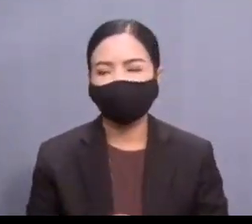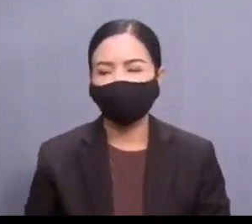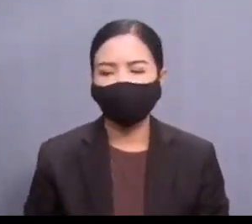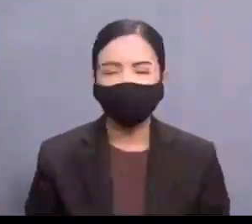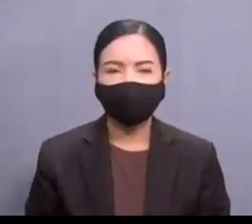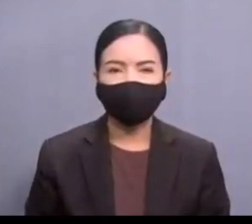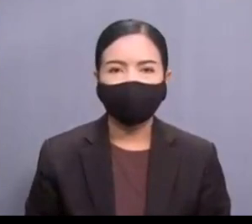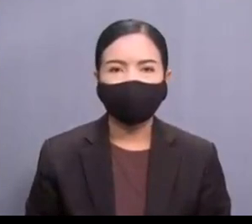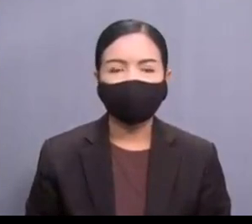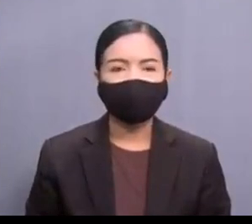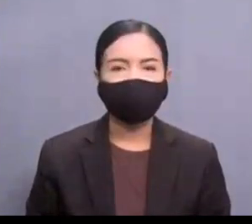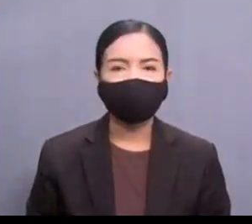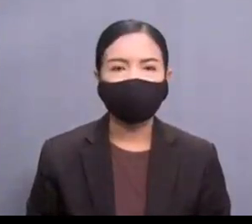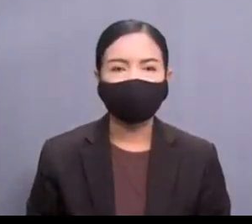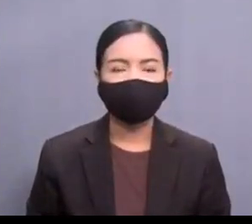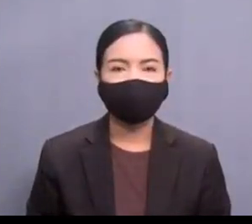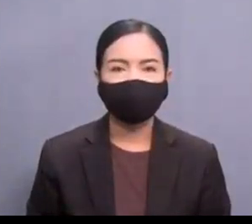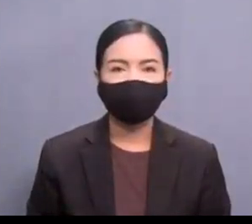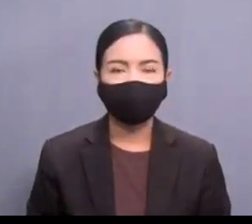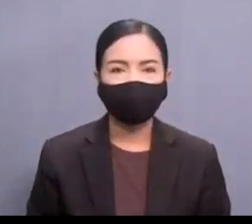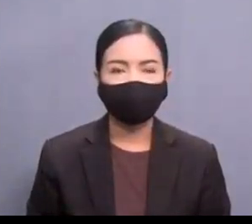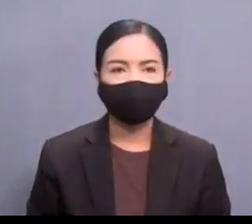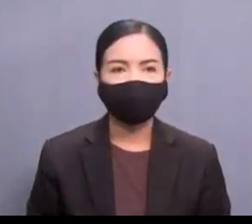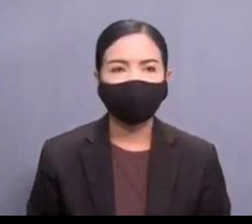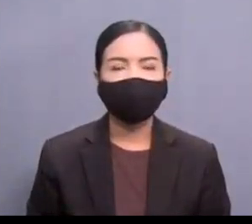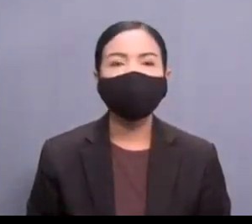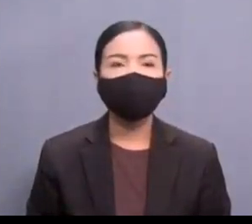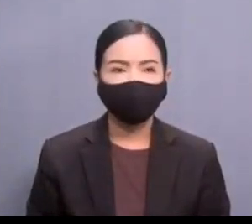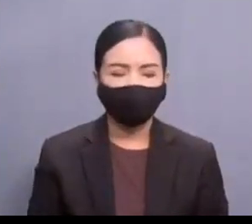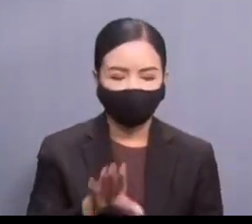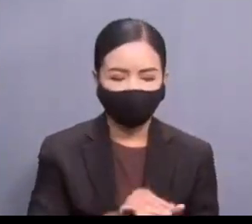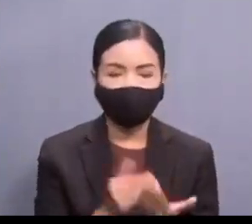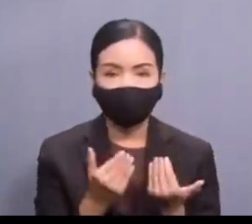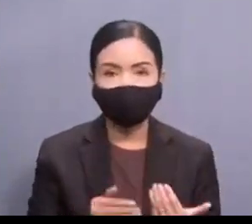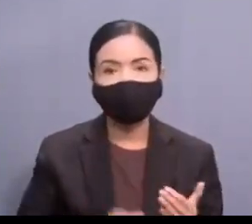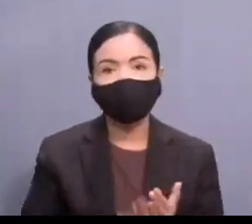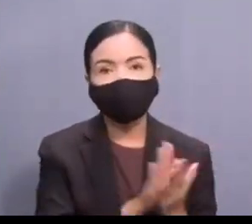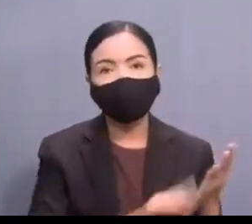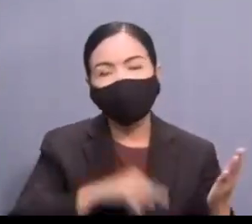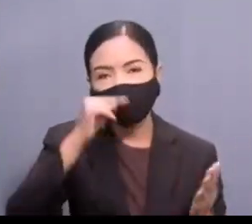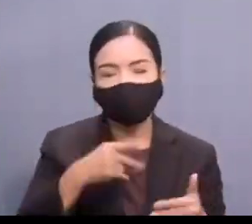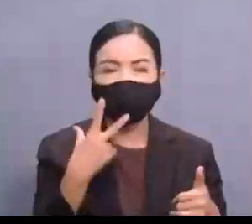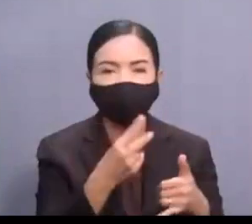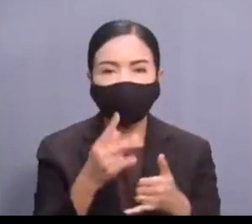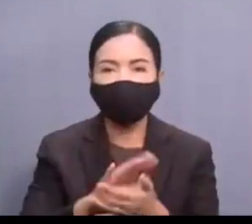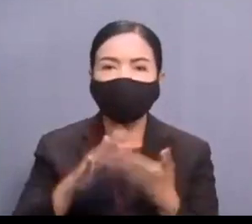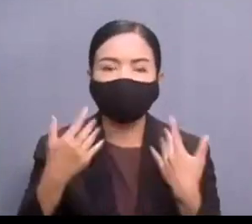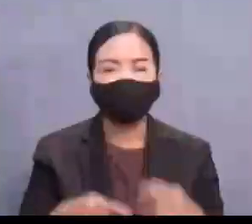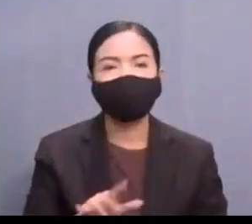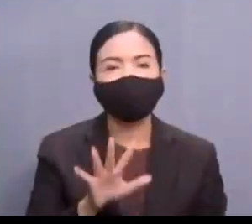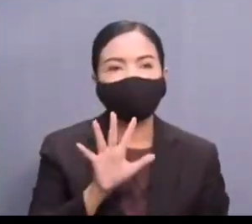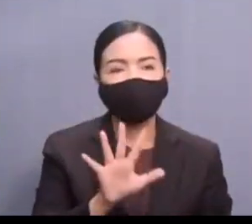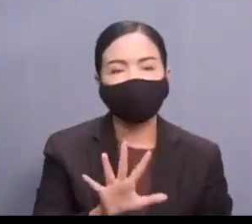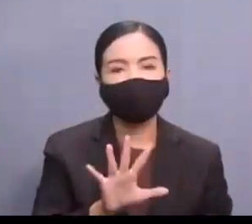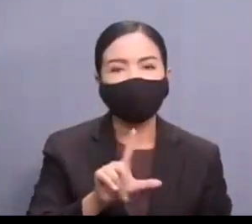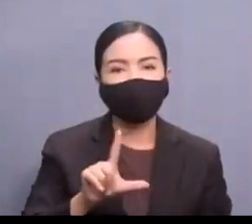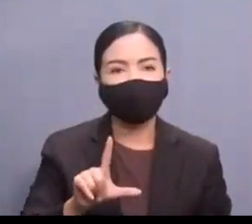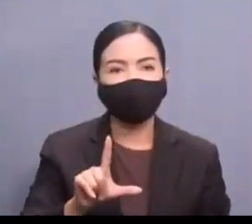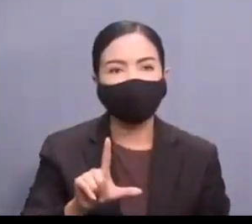คะสุดนะครับข้อมูลอย่างที่ถามคุณหมอข้อมูลล่าสุดเนี่ยทั่วประเทศตอนนี้ฉีดไปแล้ว555